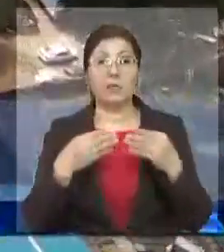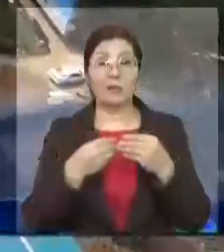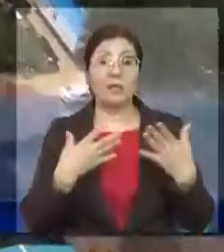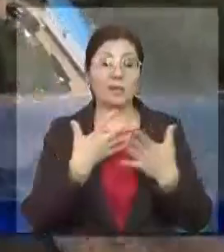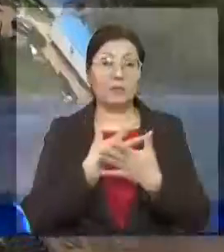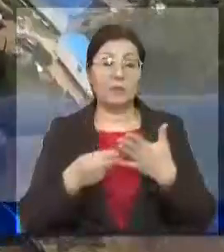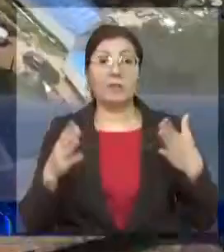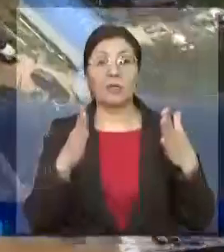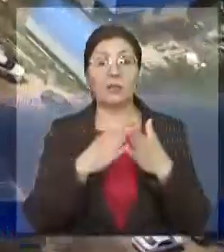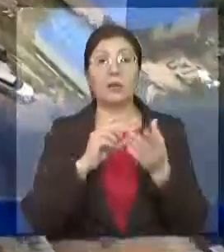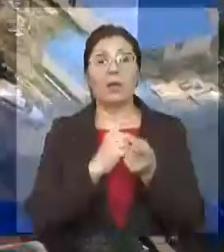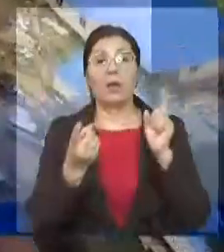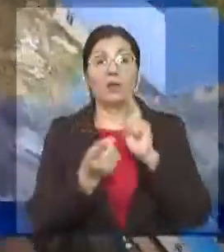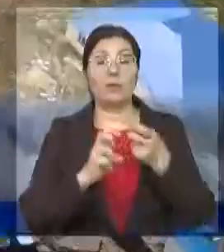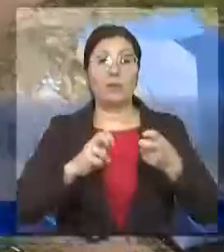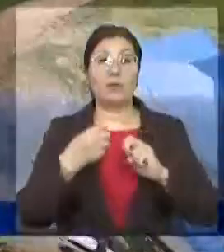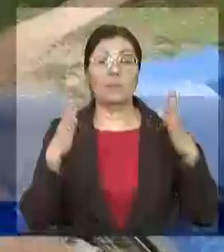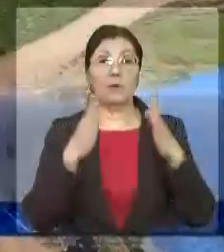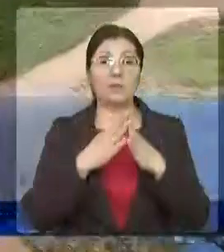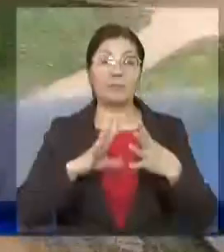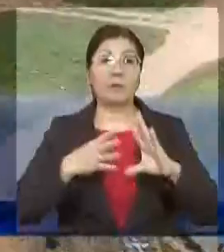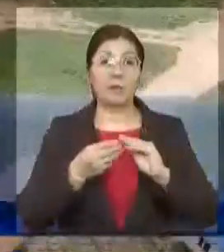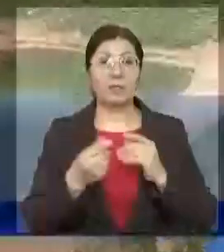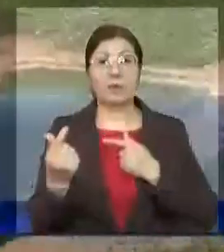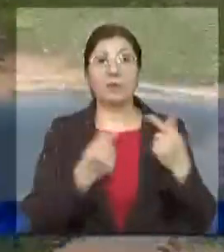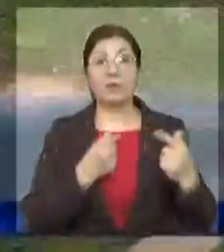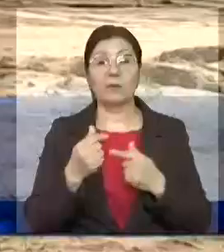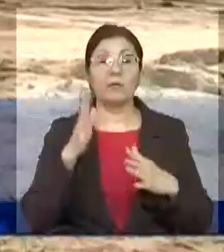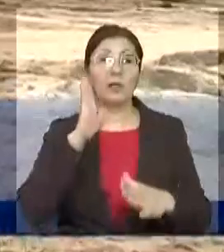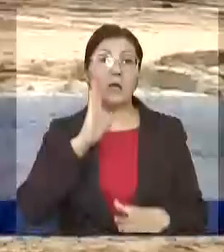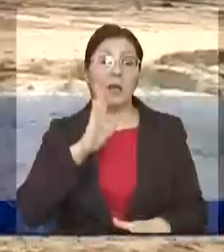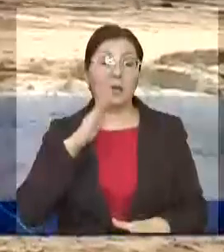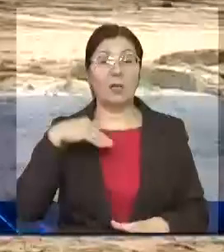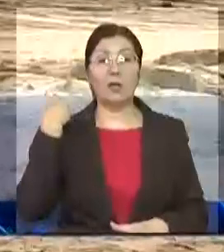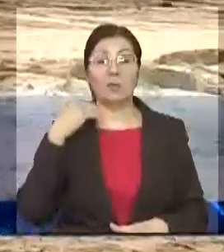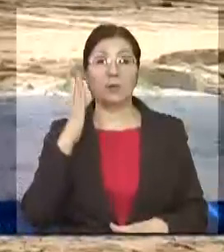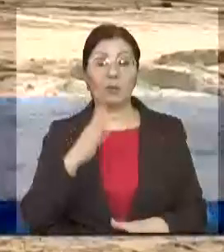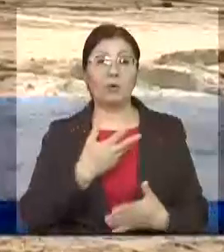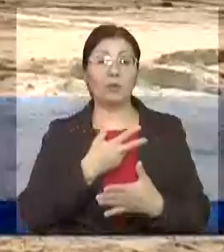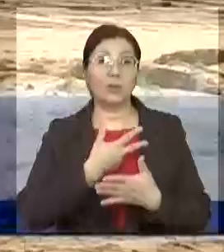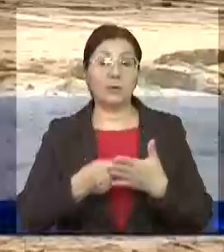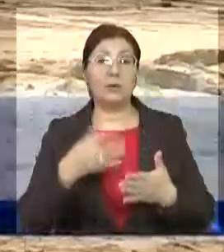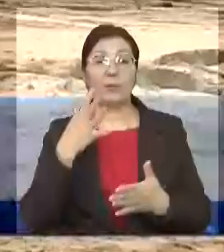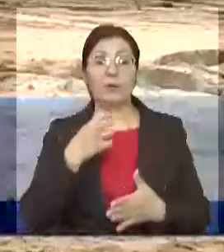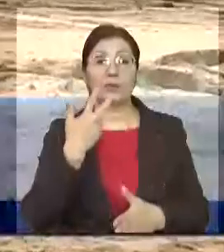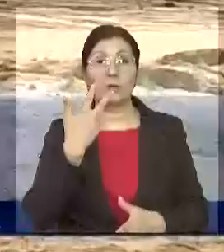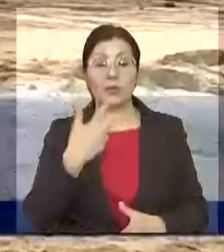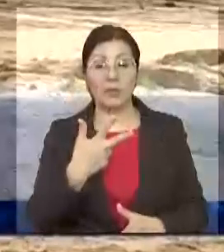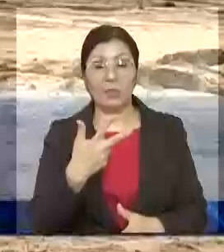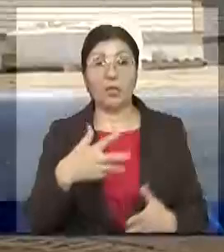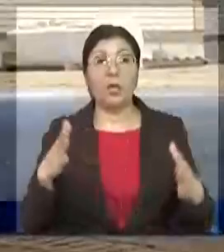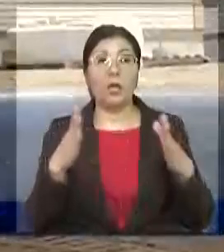и квартиры взамен разрушенного жилья. В общей сложности для пострадавших от паводка актюбинцев будет приобретено 503 дома. Помимо